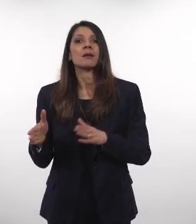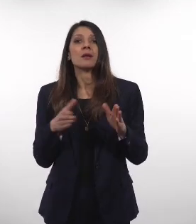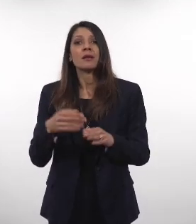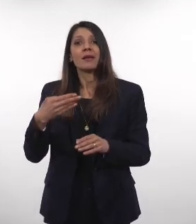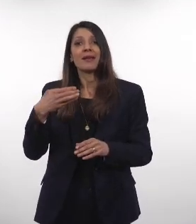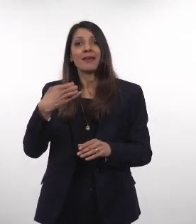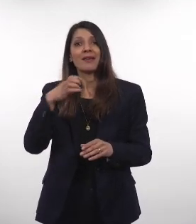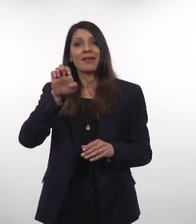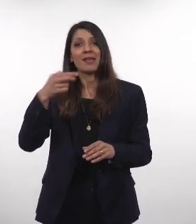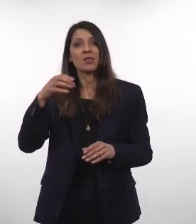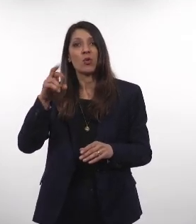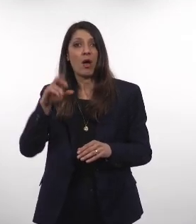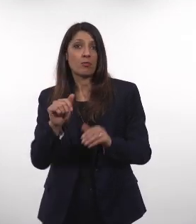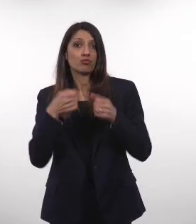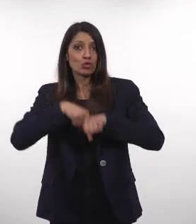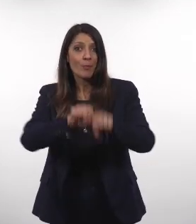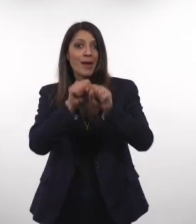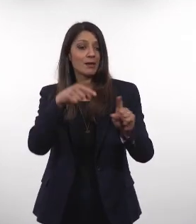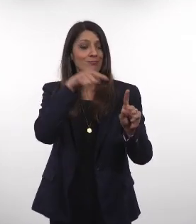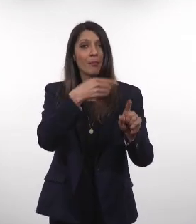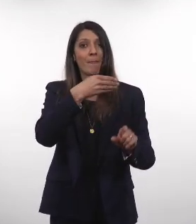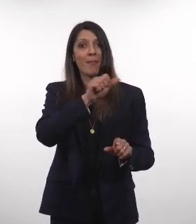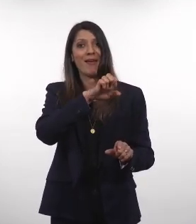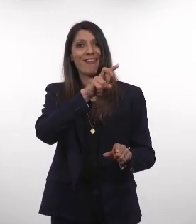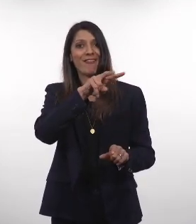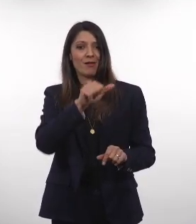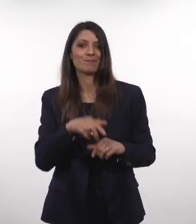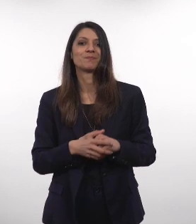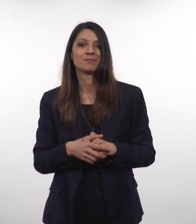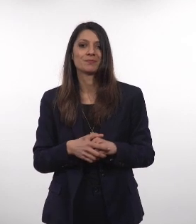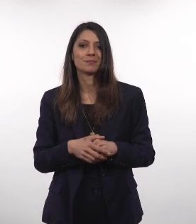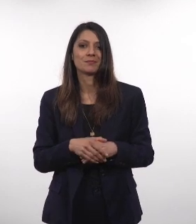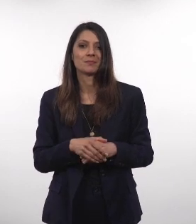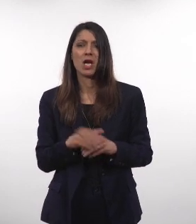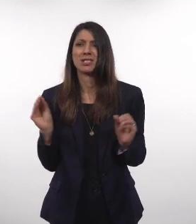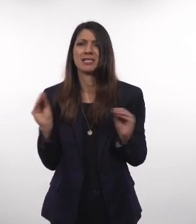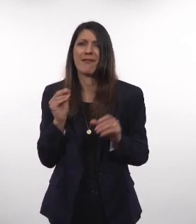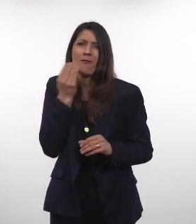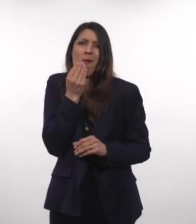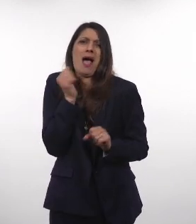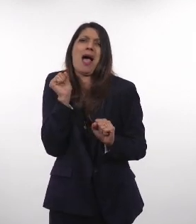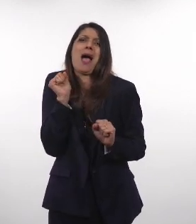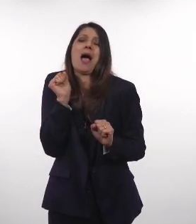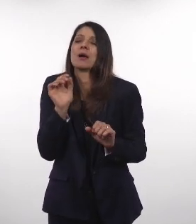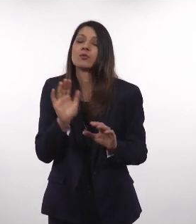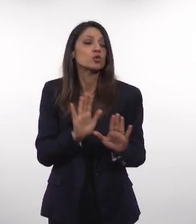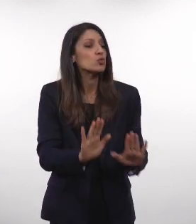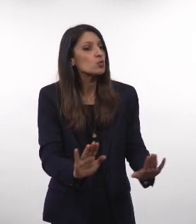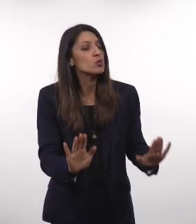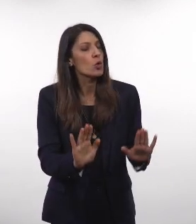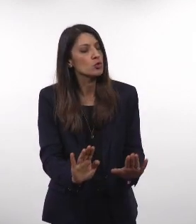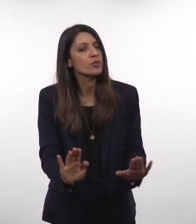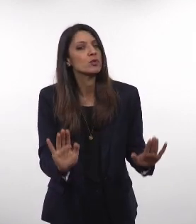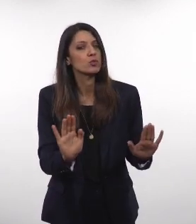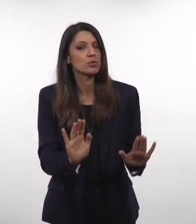Je regarde devant. jumelle de Maëva. Puis on regarde le ventre. Et Nora? Mes mains, elles vont Ah, pas c'est de froid. Ouais. D'accord. Je pose tout doucement. Tout